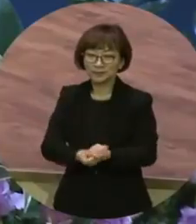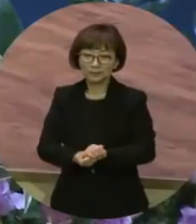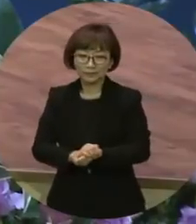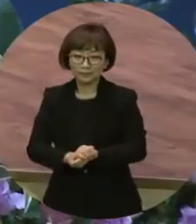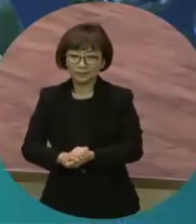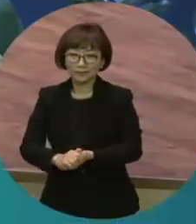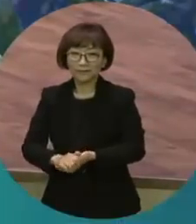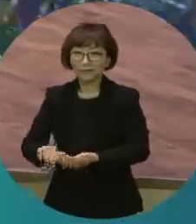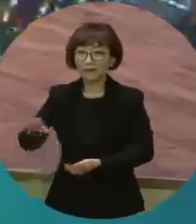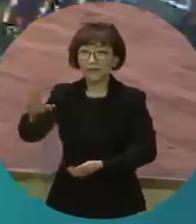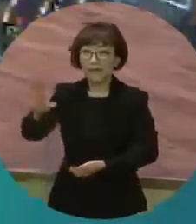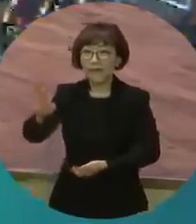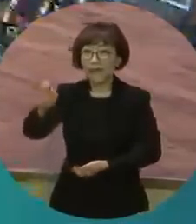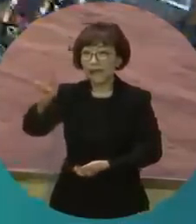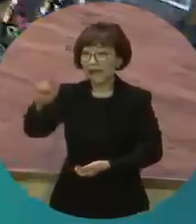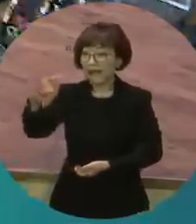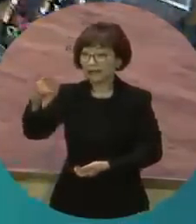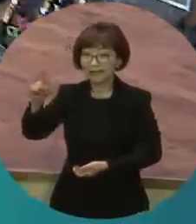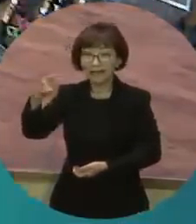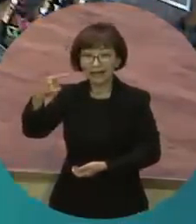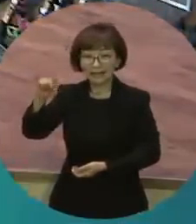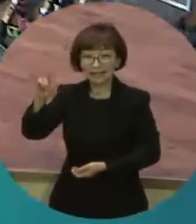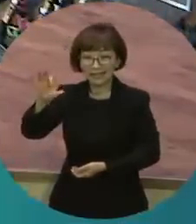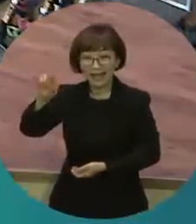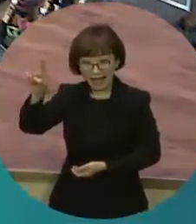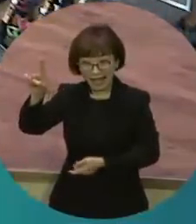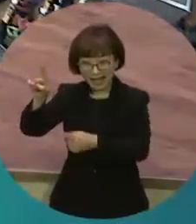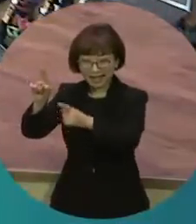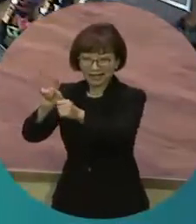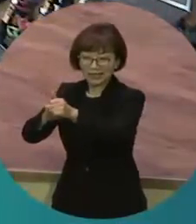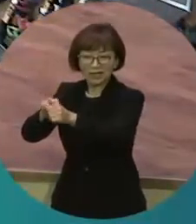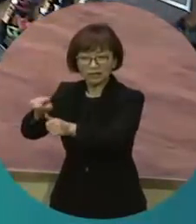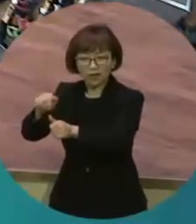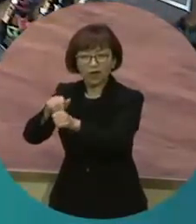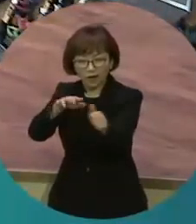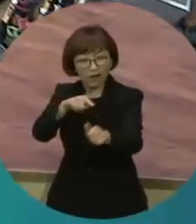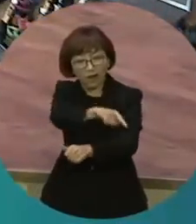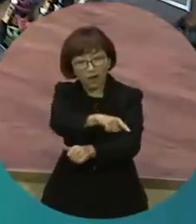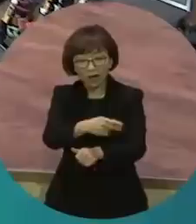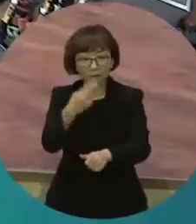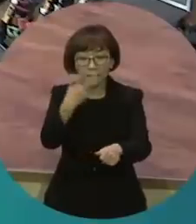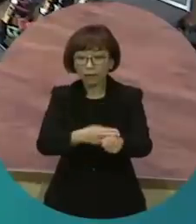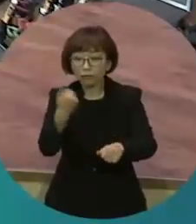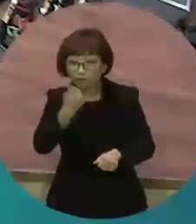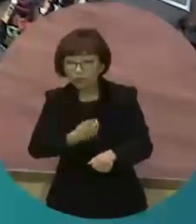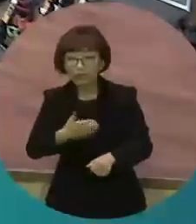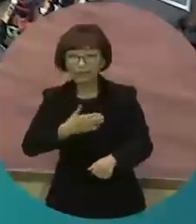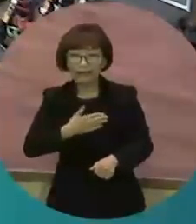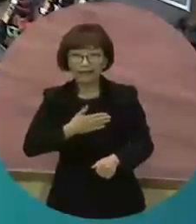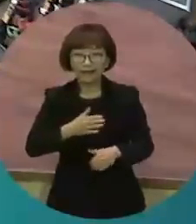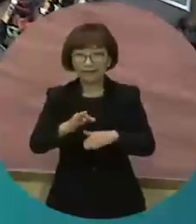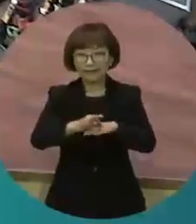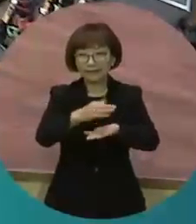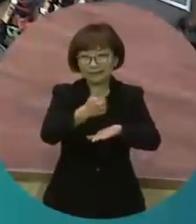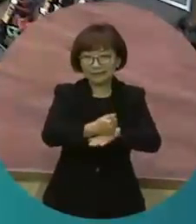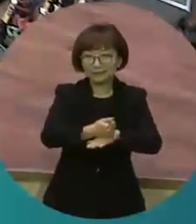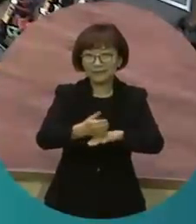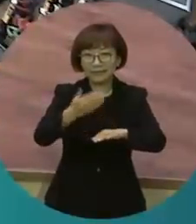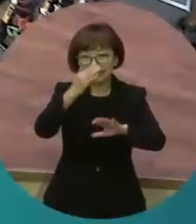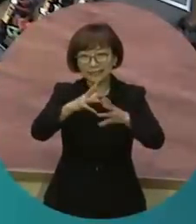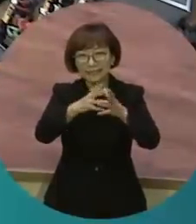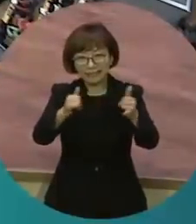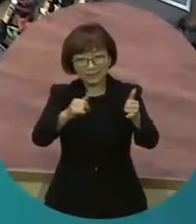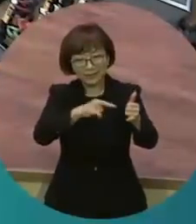겁니다. 주께서 이르시되 가라 이 사람은 내 이름을 이방인과 임금들과 이스라엘 자손들에게 전하기 위하여 택한 나의